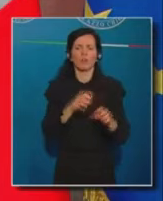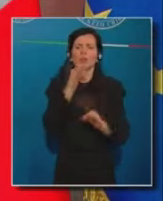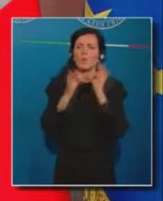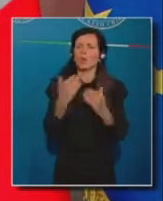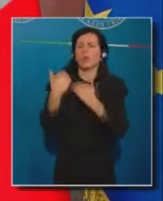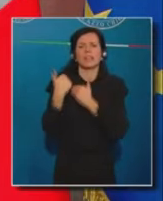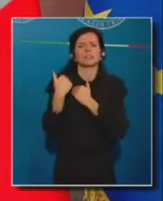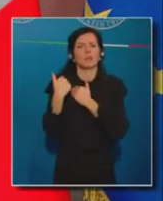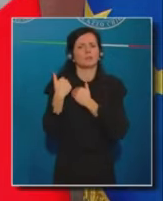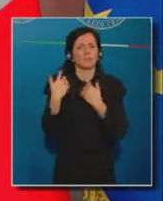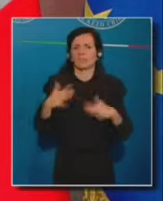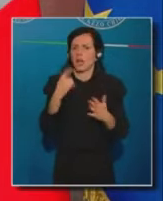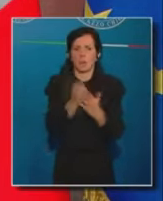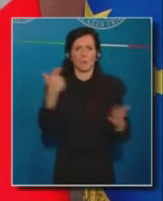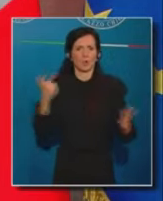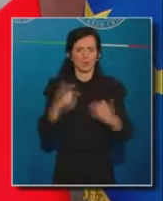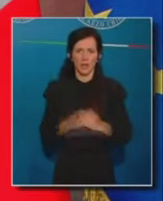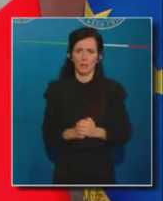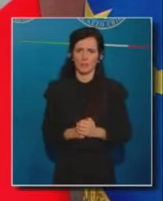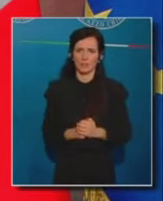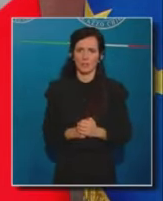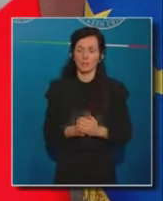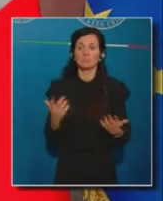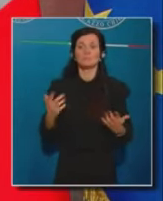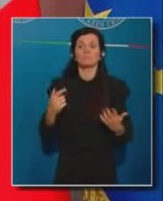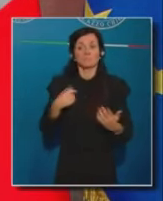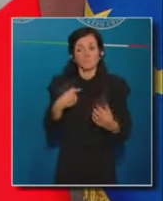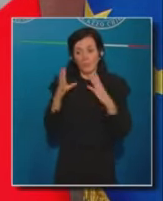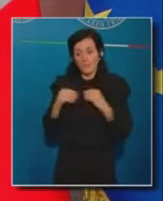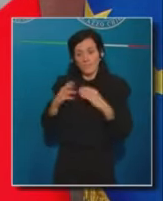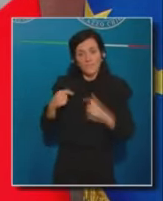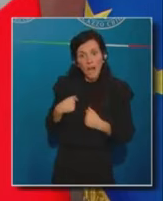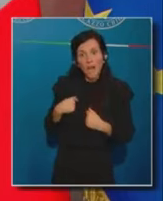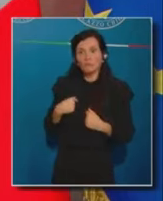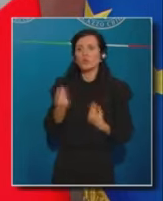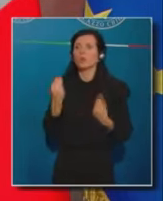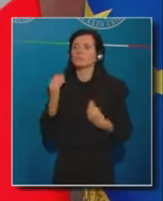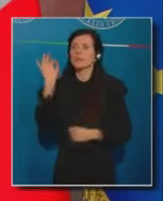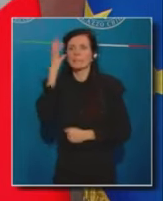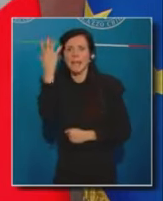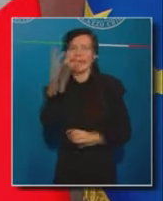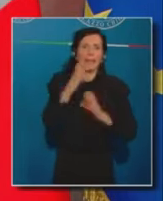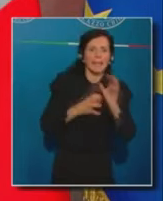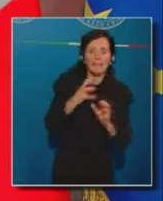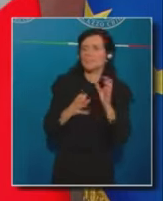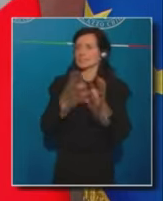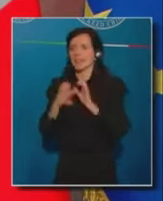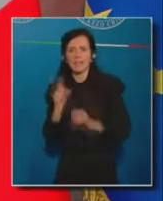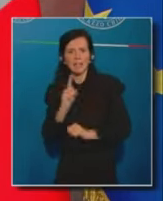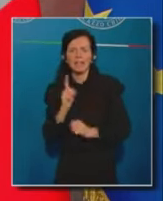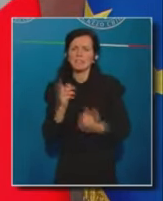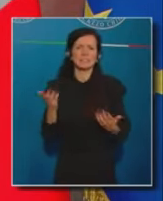responsabilità per quanto riguarda quello che farò nel caso in cui di crisi o non crisi non non